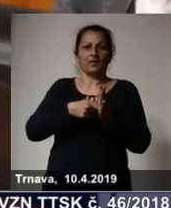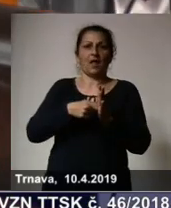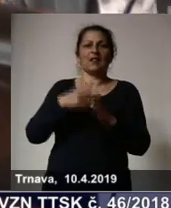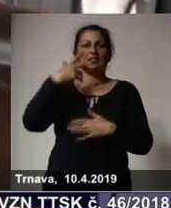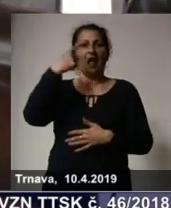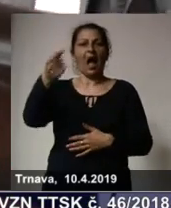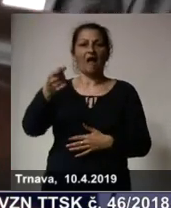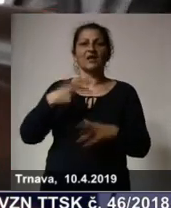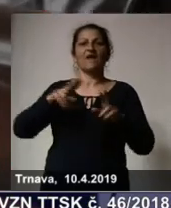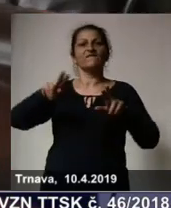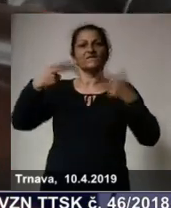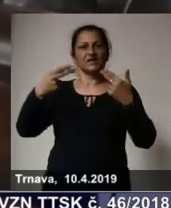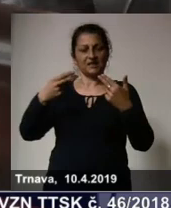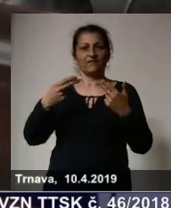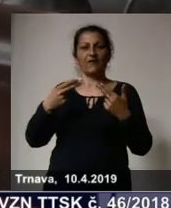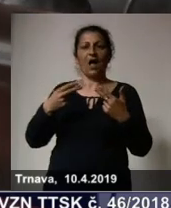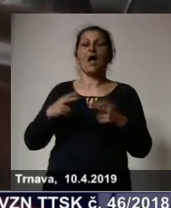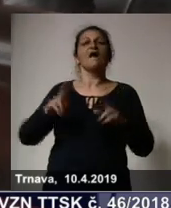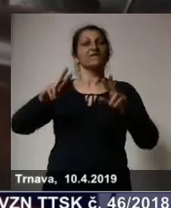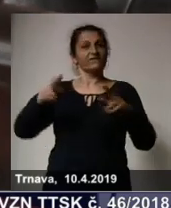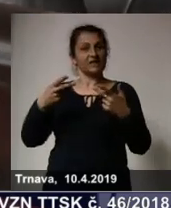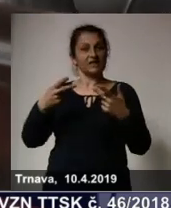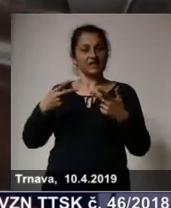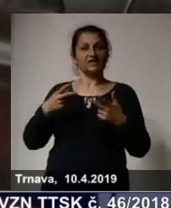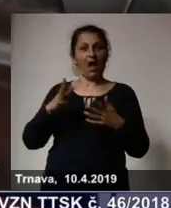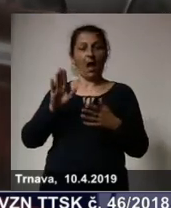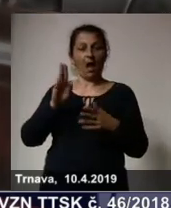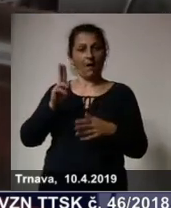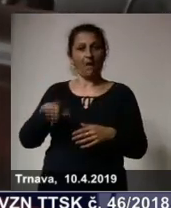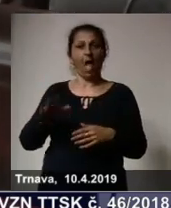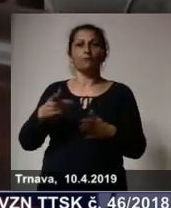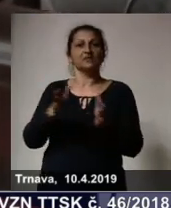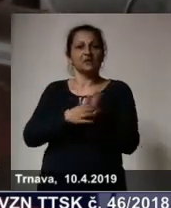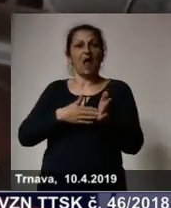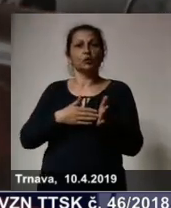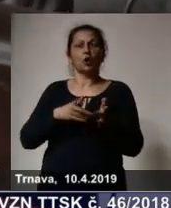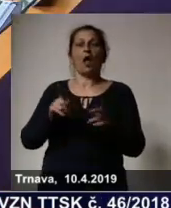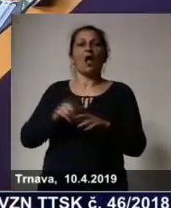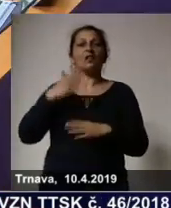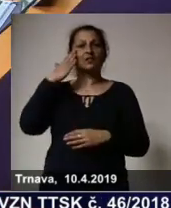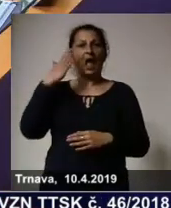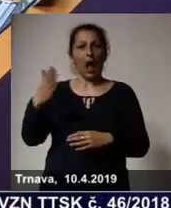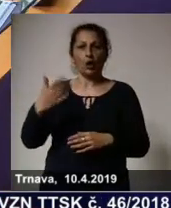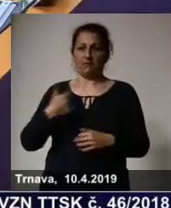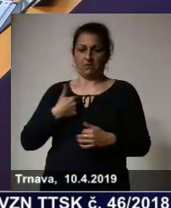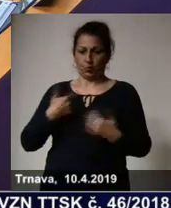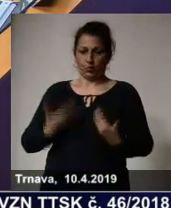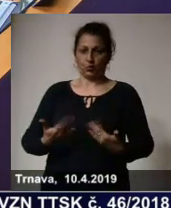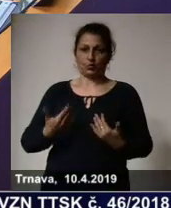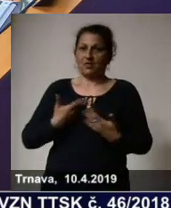výzve. Výzva má vychádzať z prijatého všeobecne záväzného nariadenia. Ja ho tu nemám, neviem o